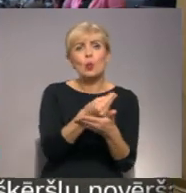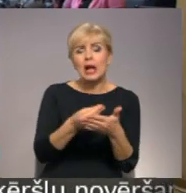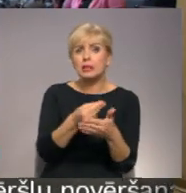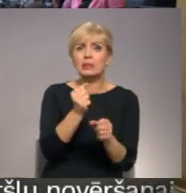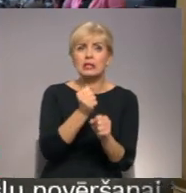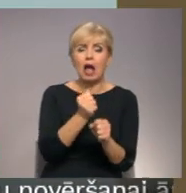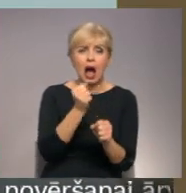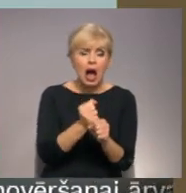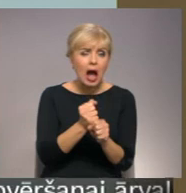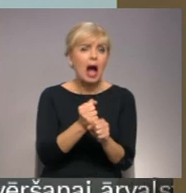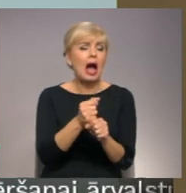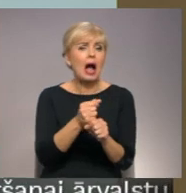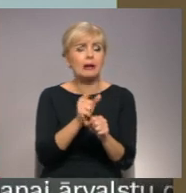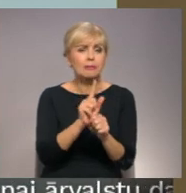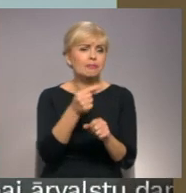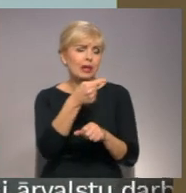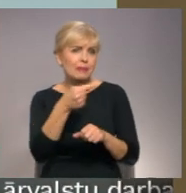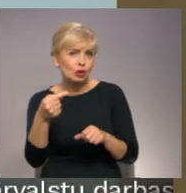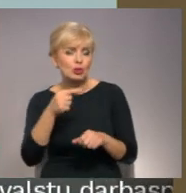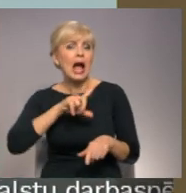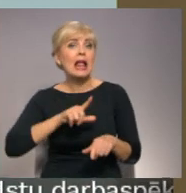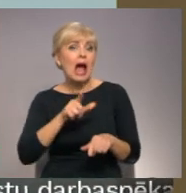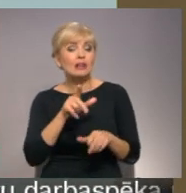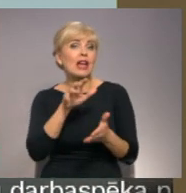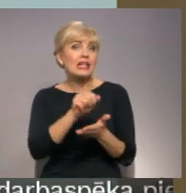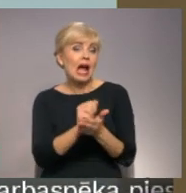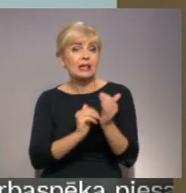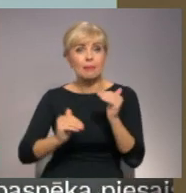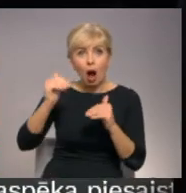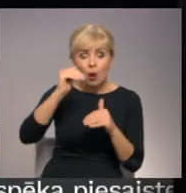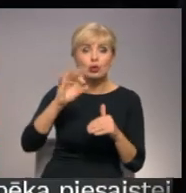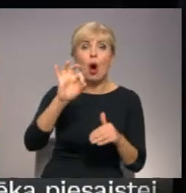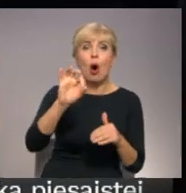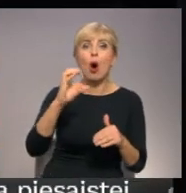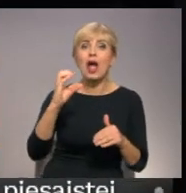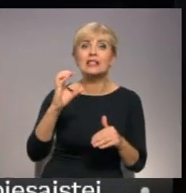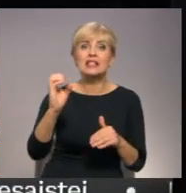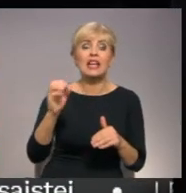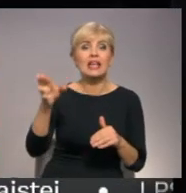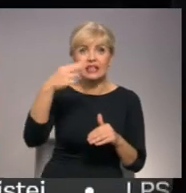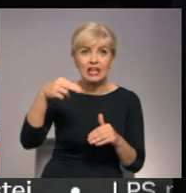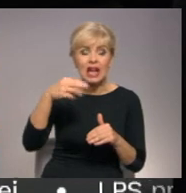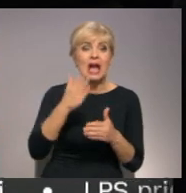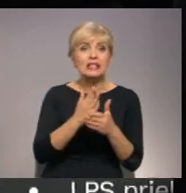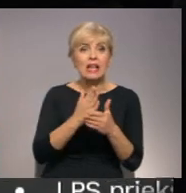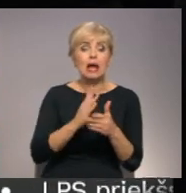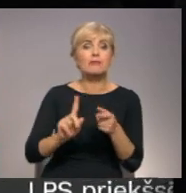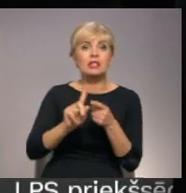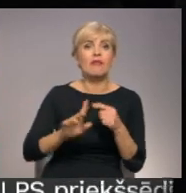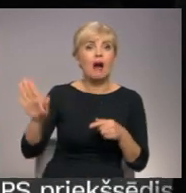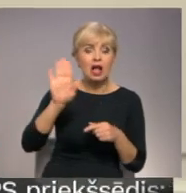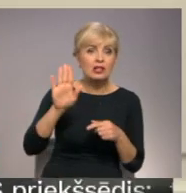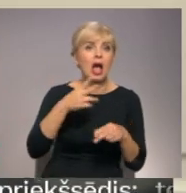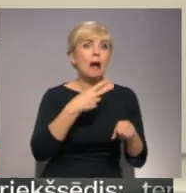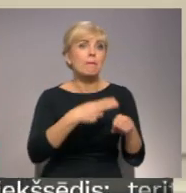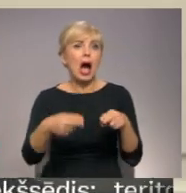darvas piliens. Satraucoši, ka Latvija ieņem augstāko vietu starp OECD un Eiropas Savienības valstīm skolēnu pāridarījumu